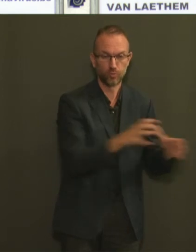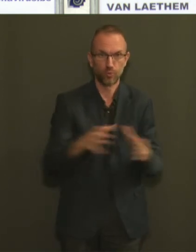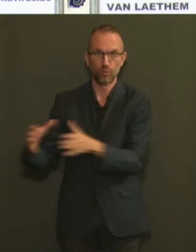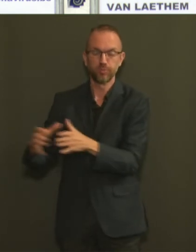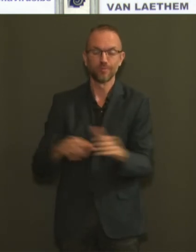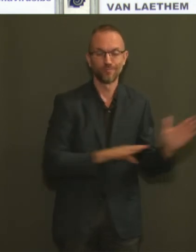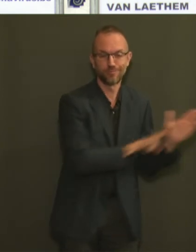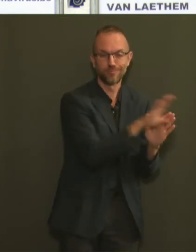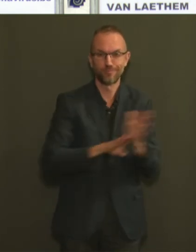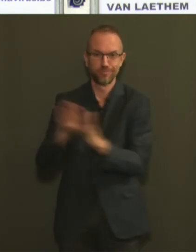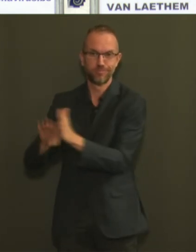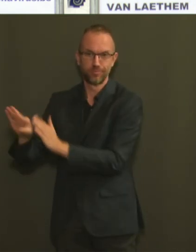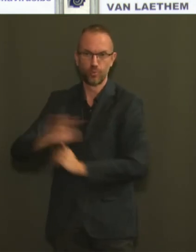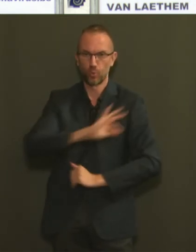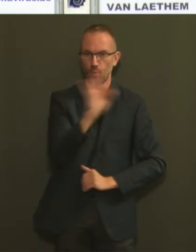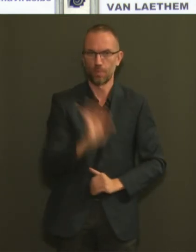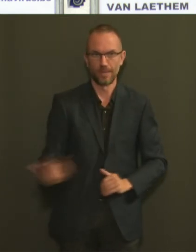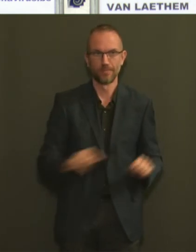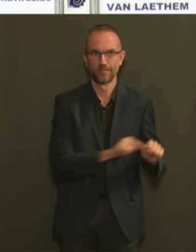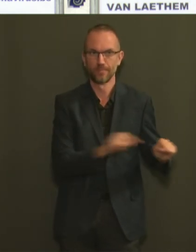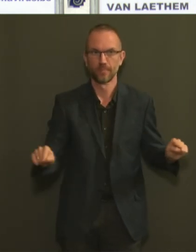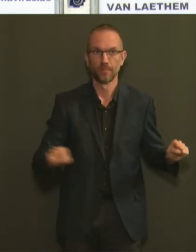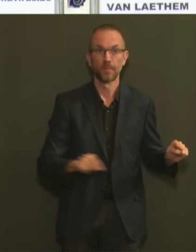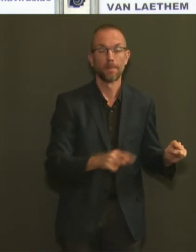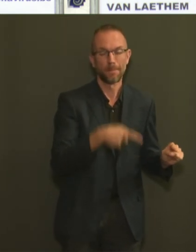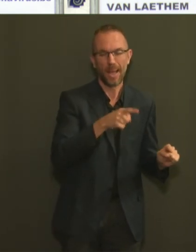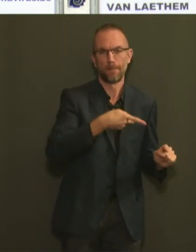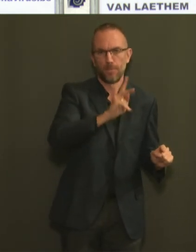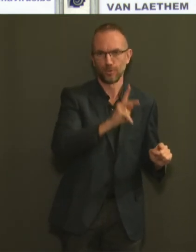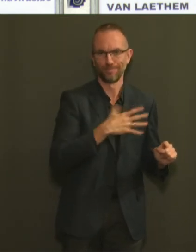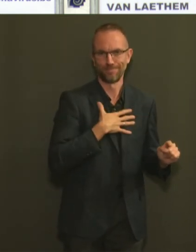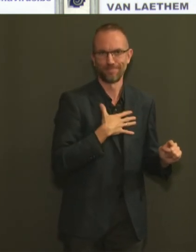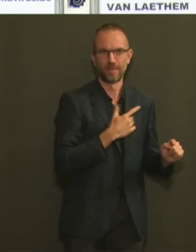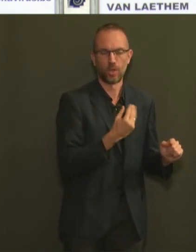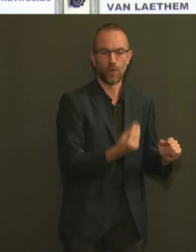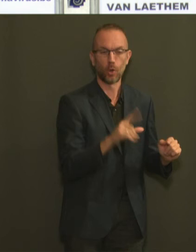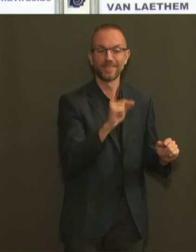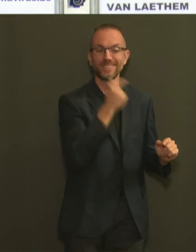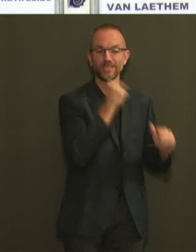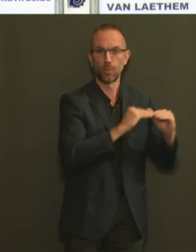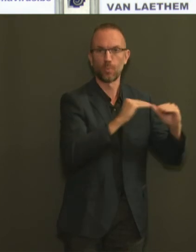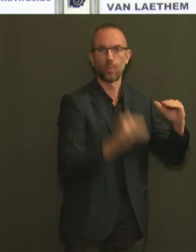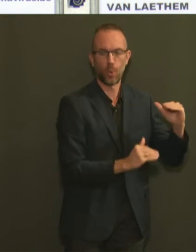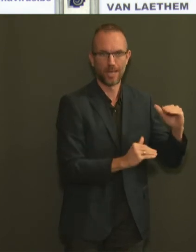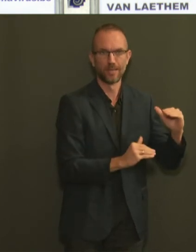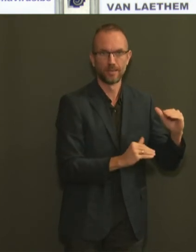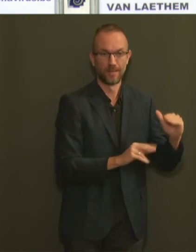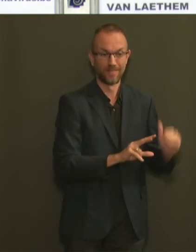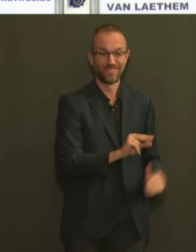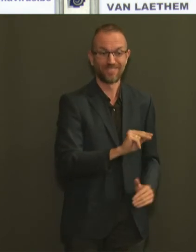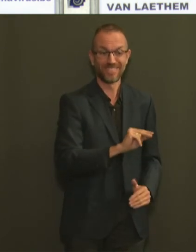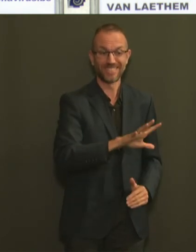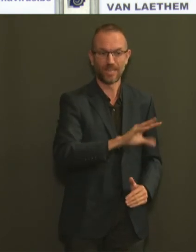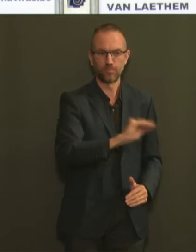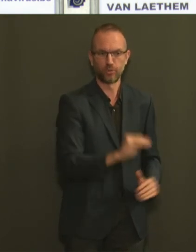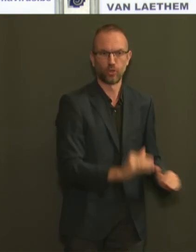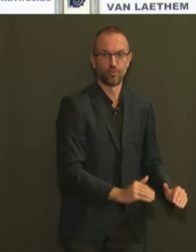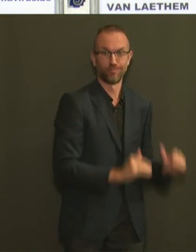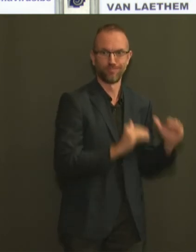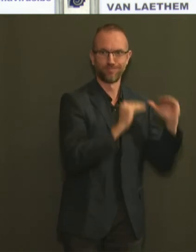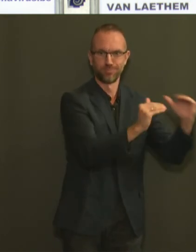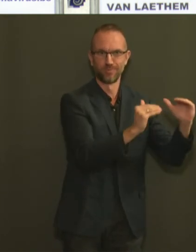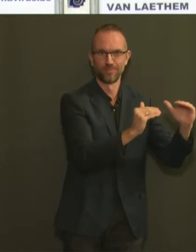une augmentation chez les petits enfants de 25% ne pas oublier que nous sommes maintenant en plein début des vacances